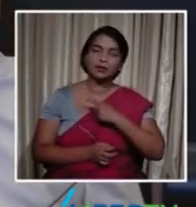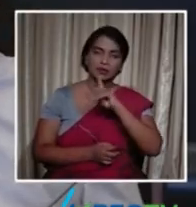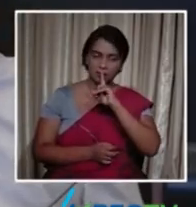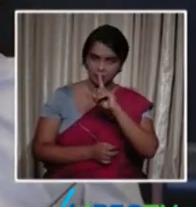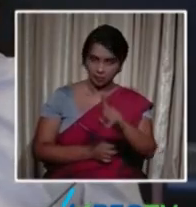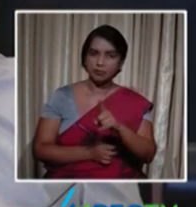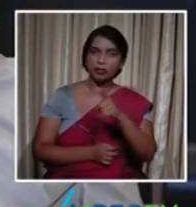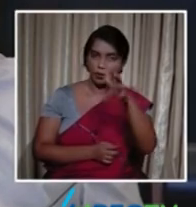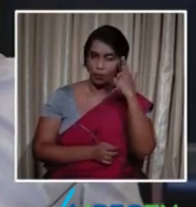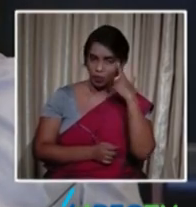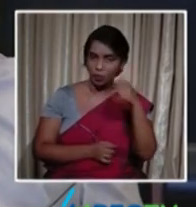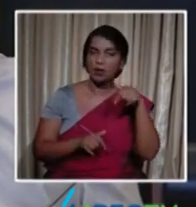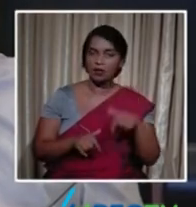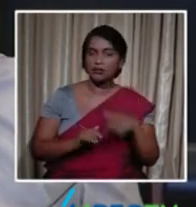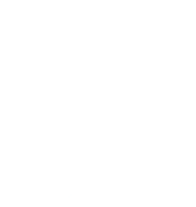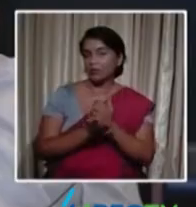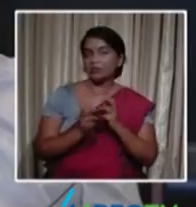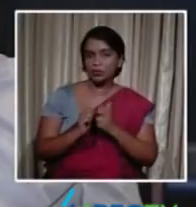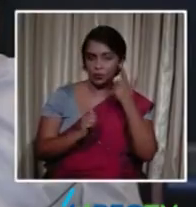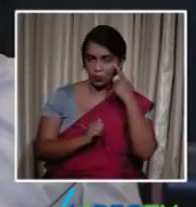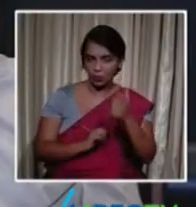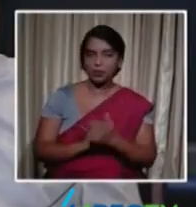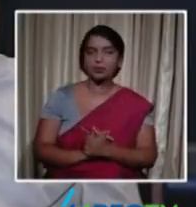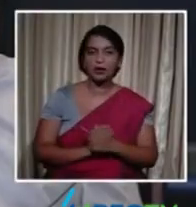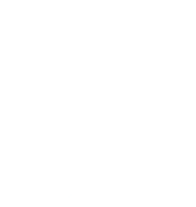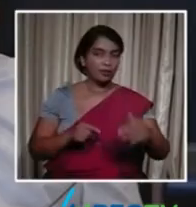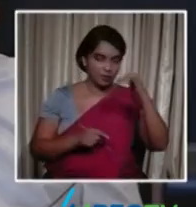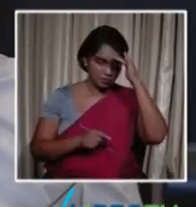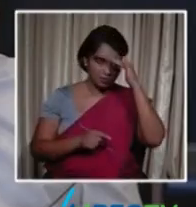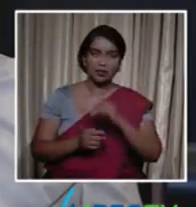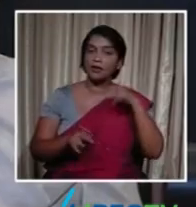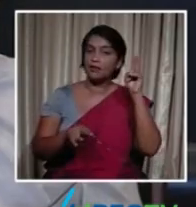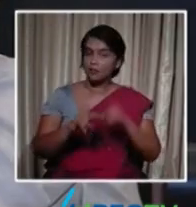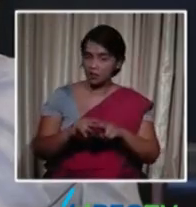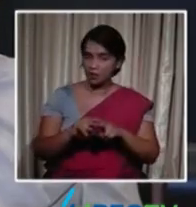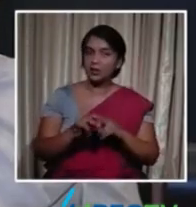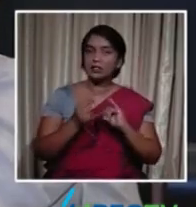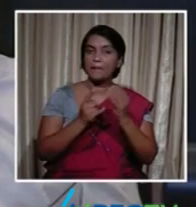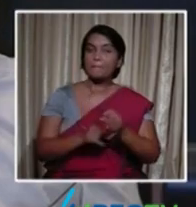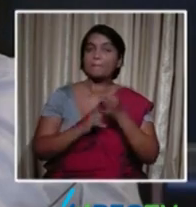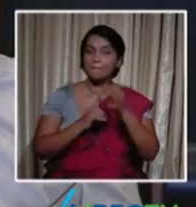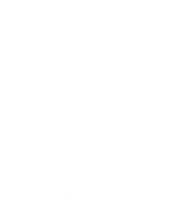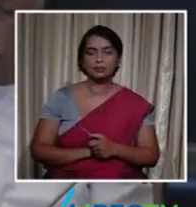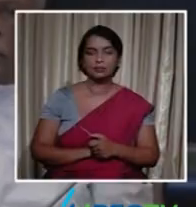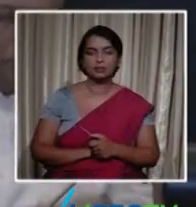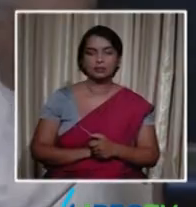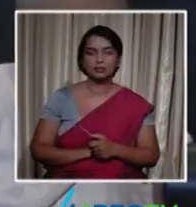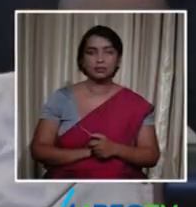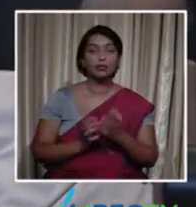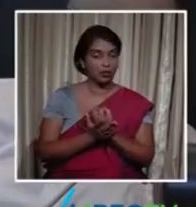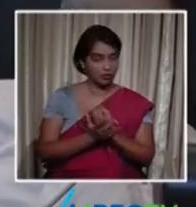කරනවා. එතුමත් දන්නවා අද රටේ තියෙන ගැඹුරු තත්ත්වය. මම කැමති විපක්ෂ නායක මගේ මිත්‍ර සජිත් ප්‍රේමදාස මහත්මයාටත්